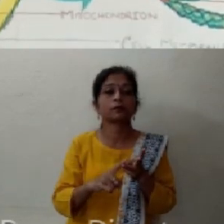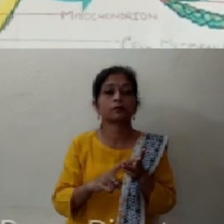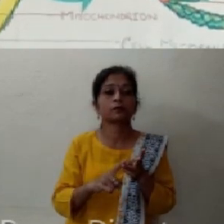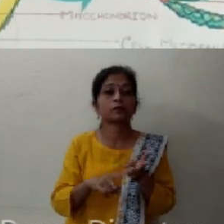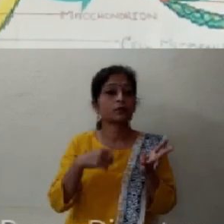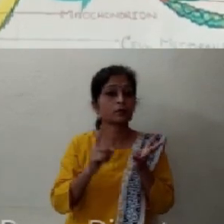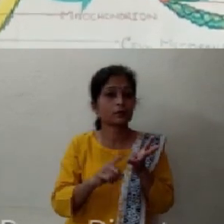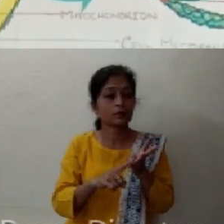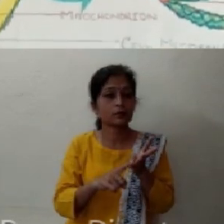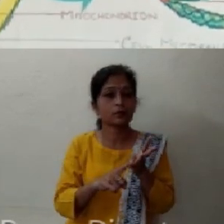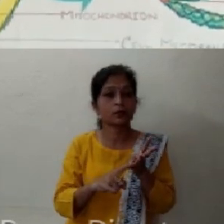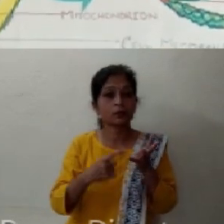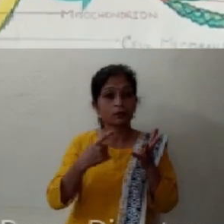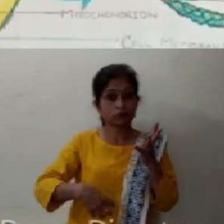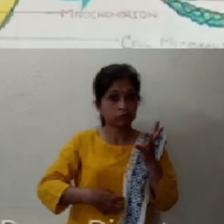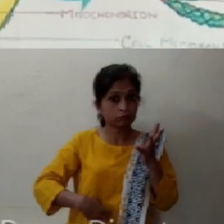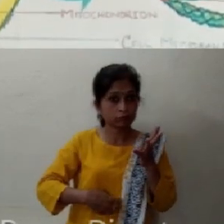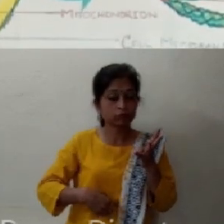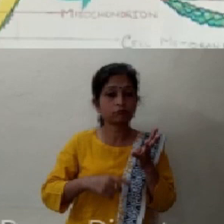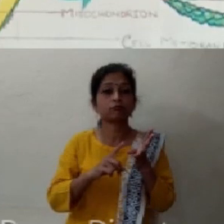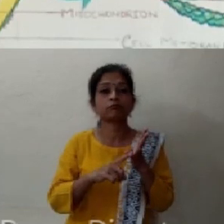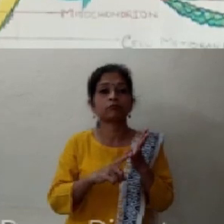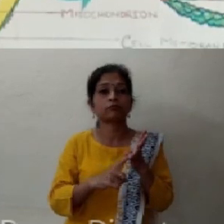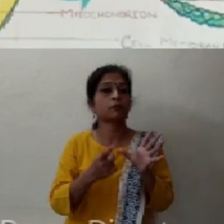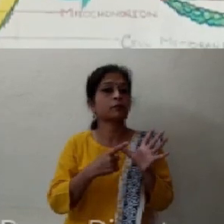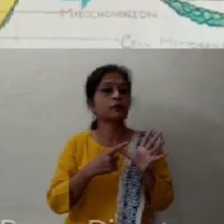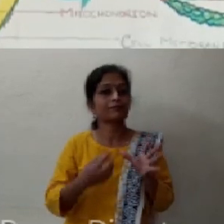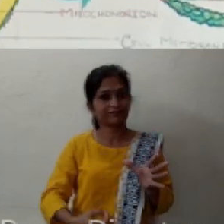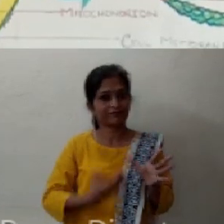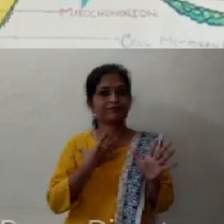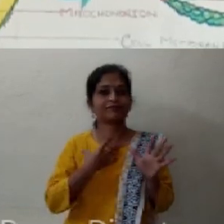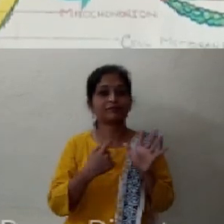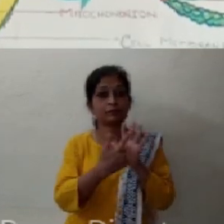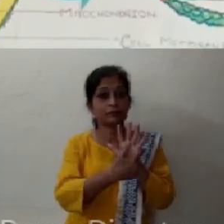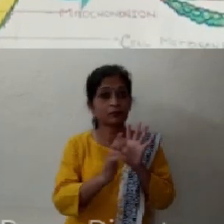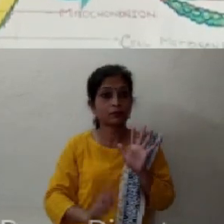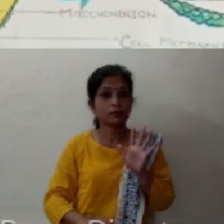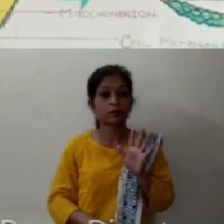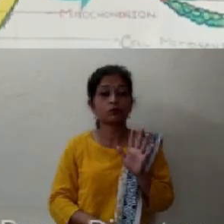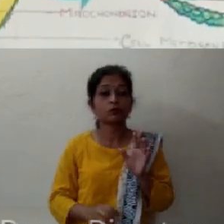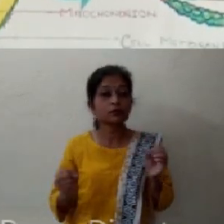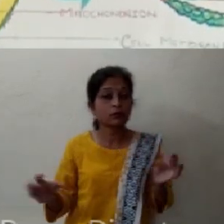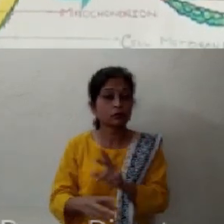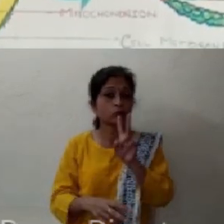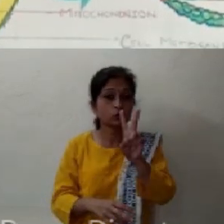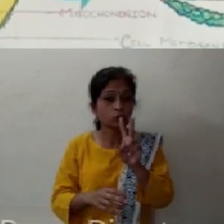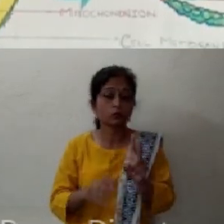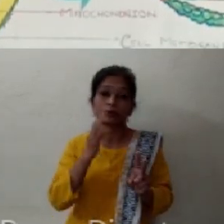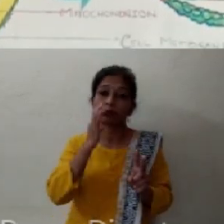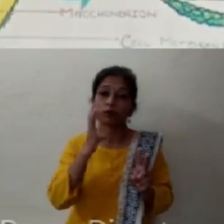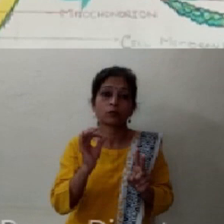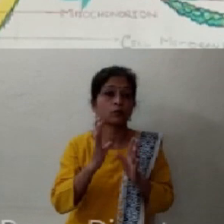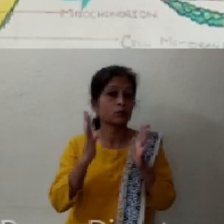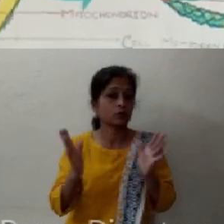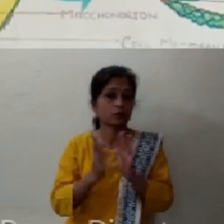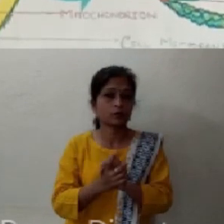है मनोमय कोश। चौथी होती है विज्ञानमय कोश, और पांचवी होती है आनंदमय कोश। तो इन पांचों में जो पहले दो हैं